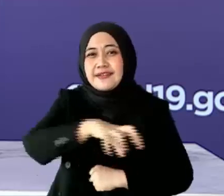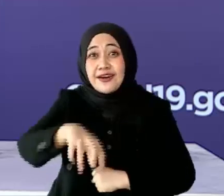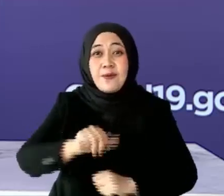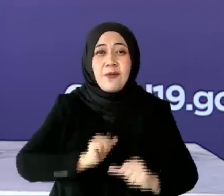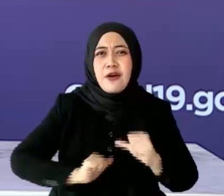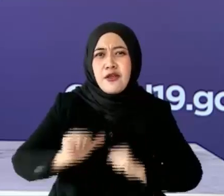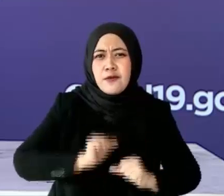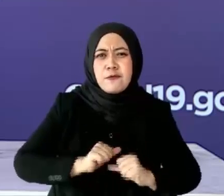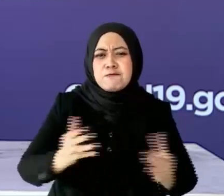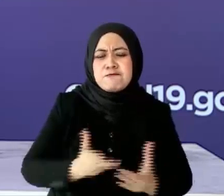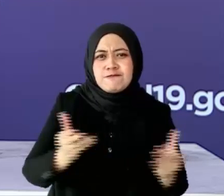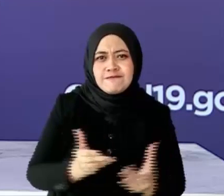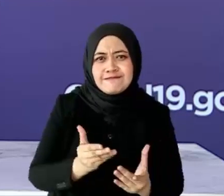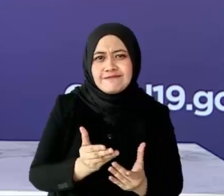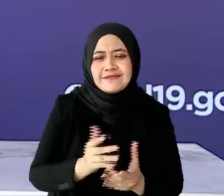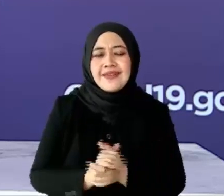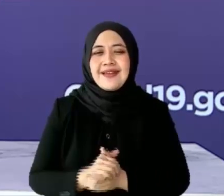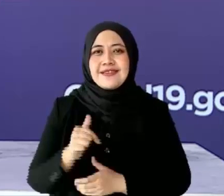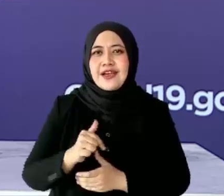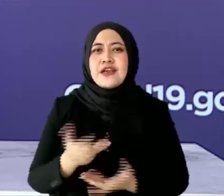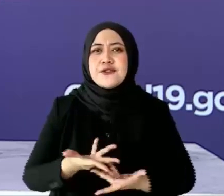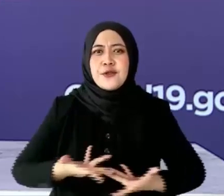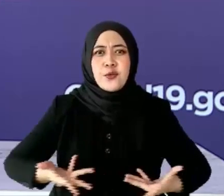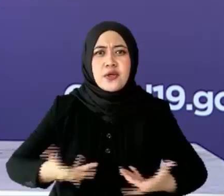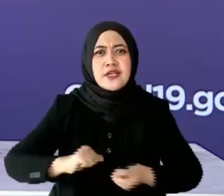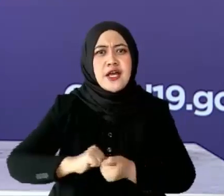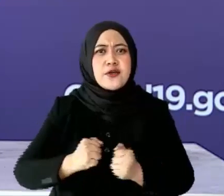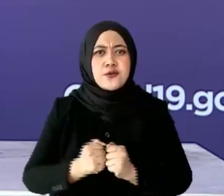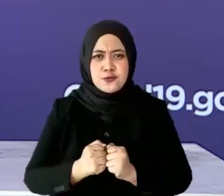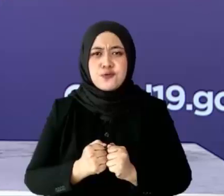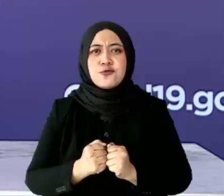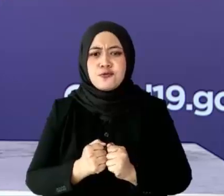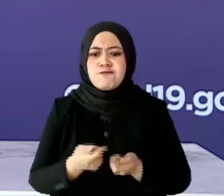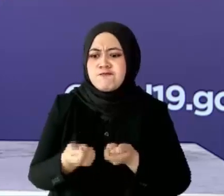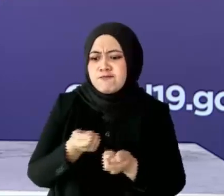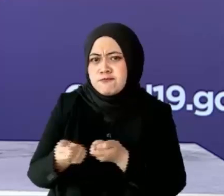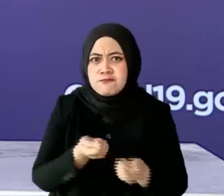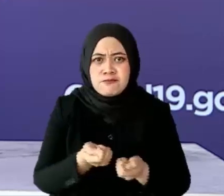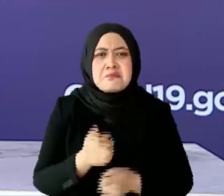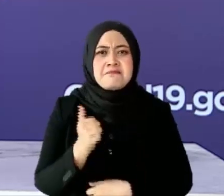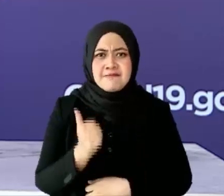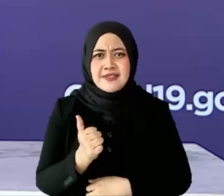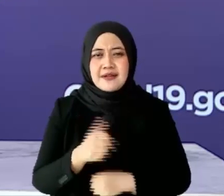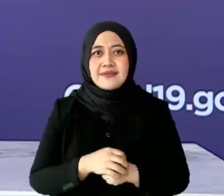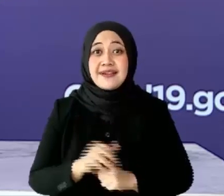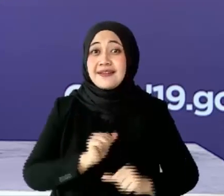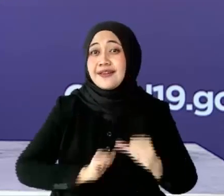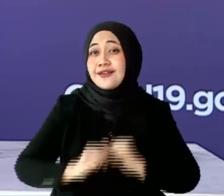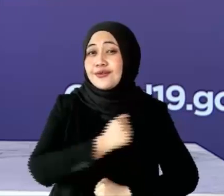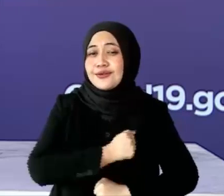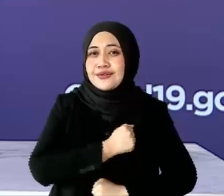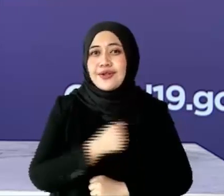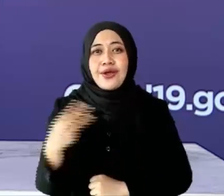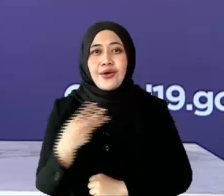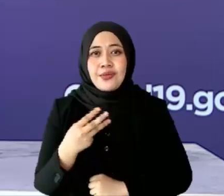juga, kita saat ini berada pada kondisi kasus yang sudah cukup terkendali, dan kegiatan sosial